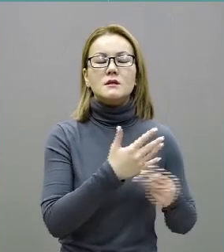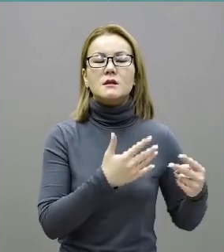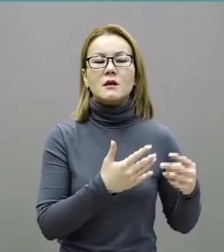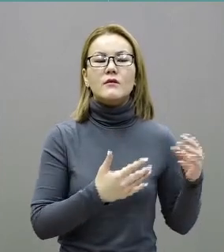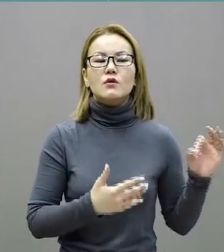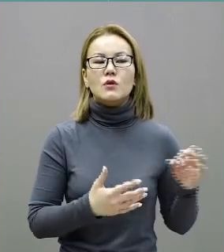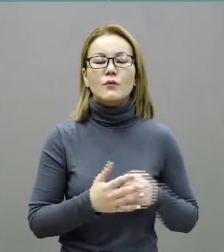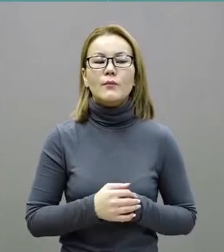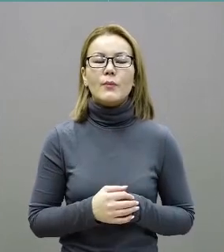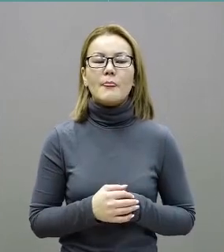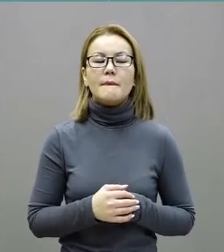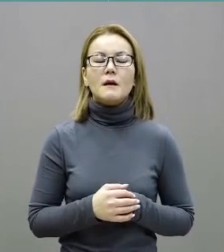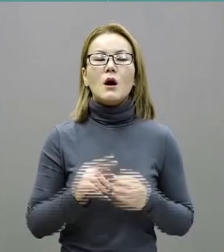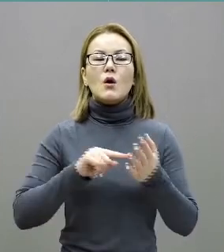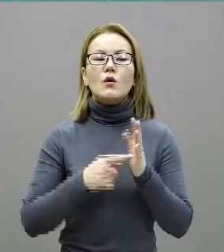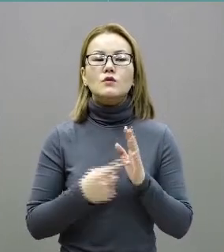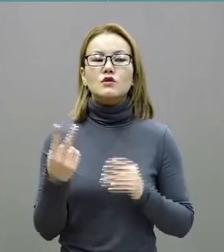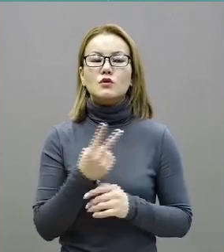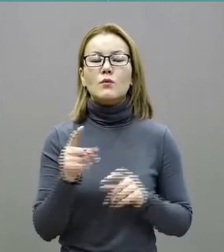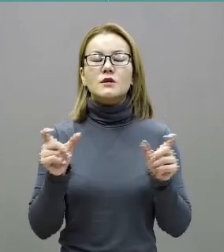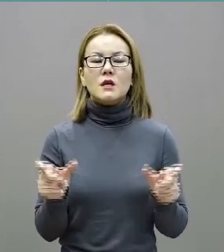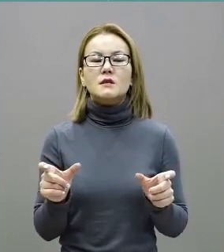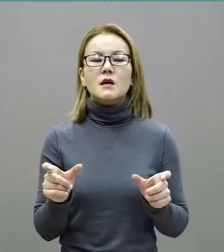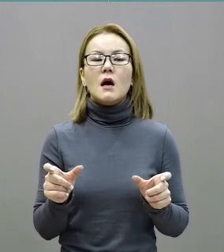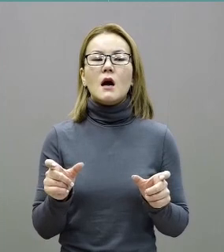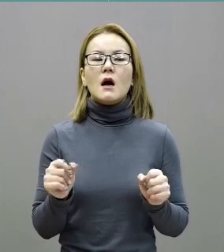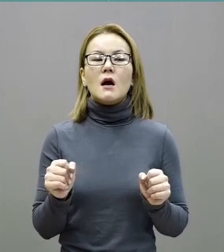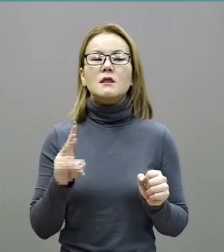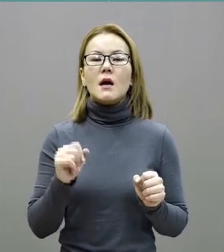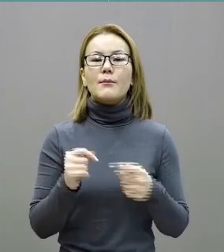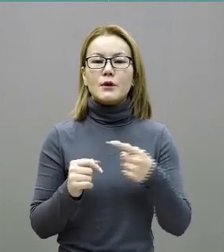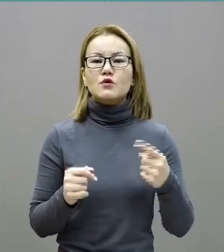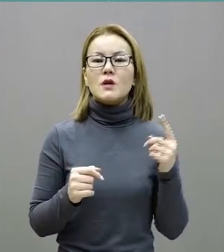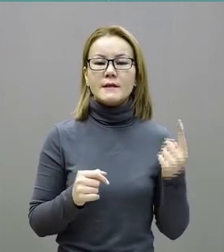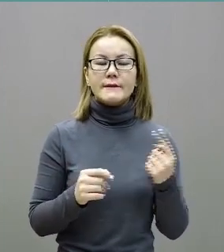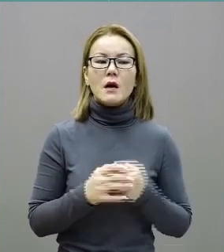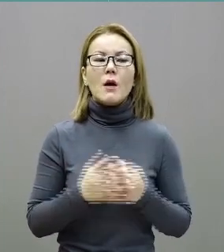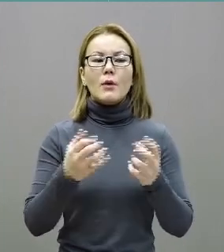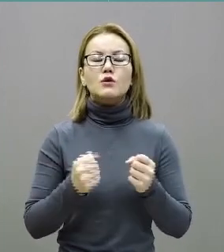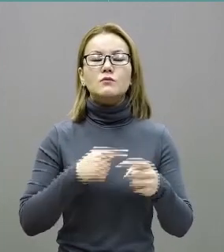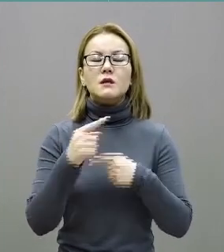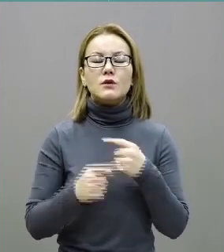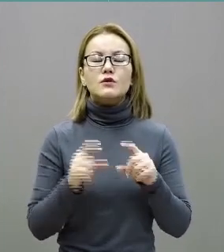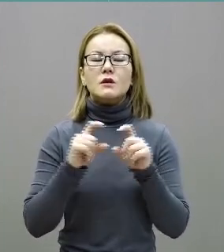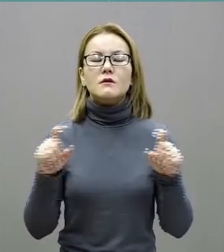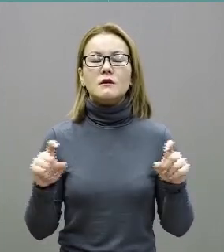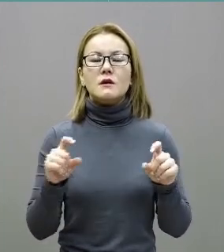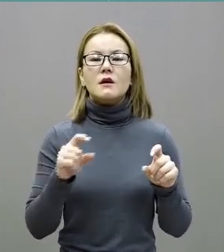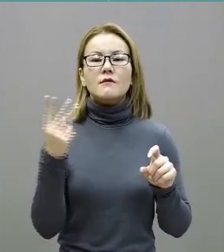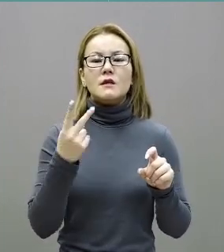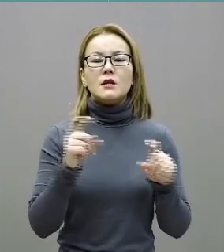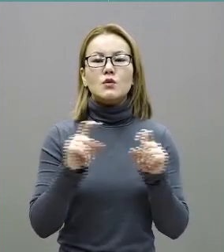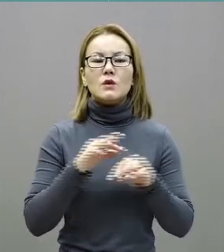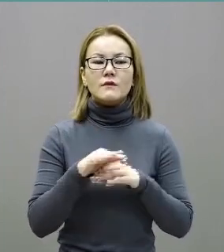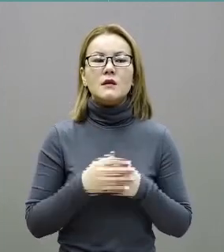равно нулю умножим обе части уравнения на минус 1 получим следующее приведенное квадратное